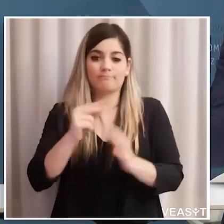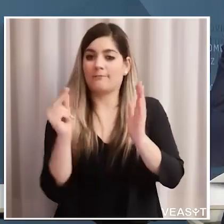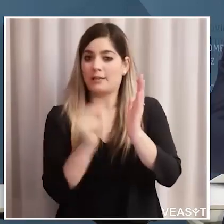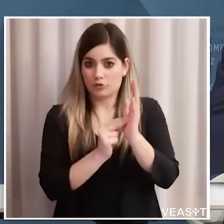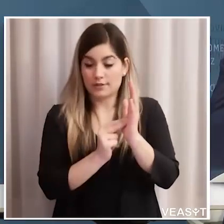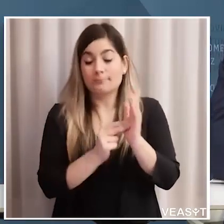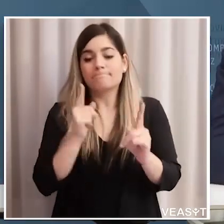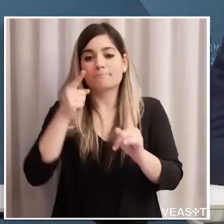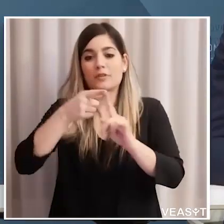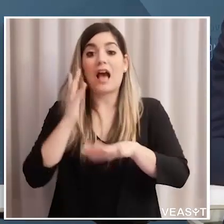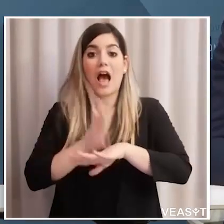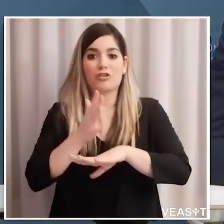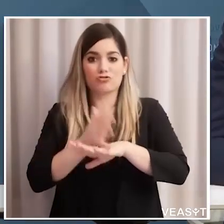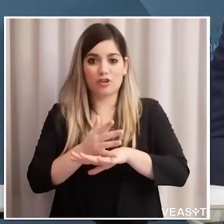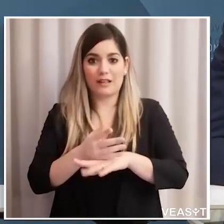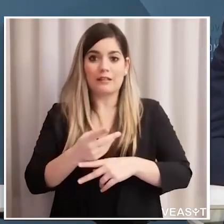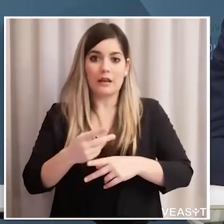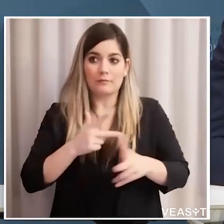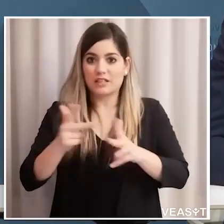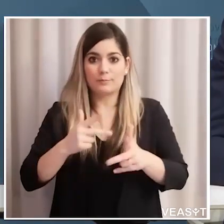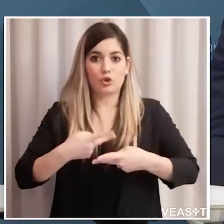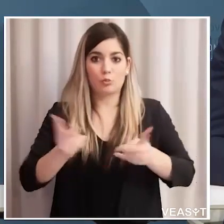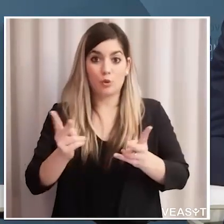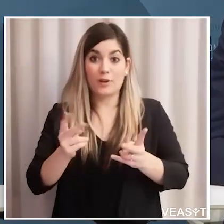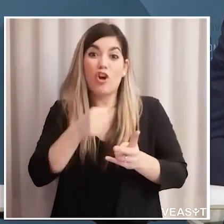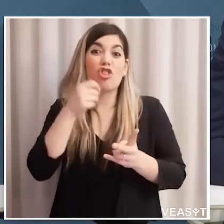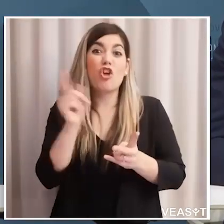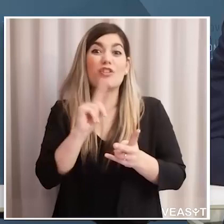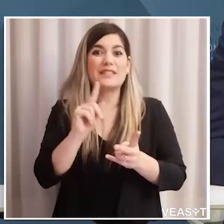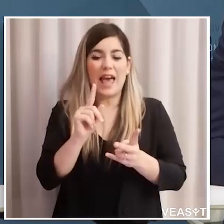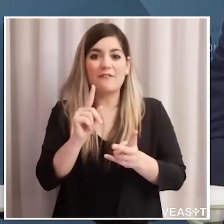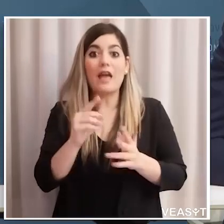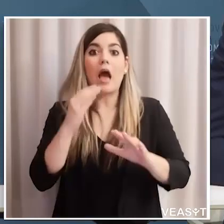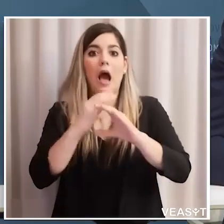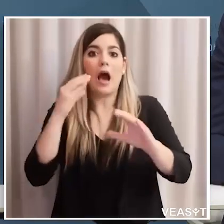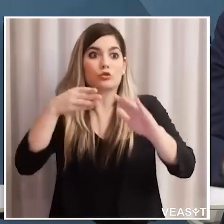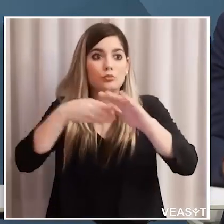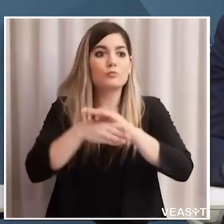poter accedere ai mezzi pubblici senza dover comprare il ticket direttamente sugli autobus.